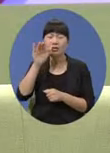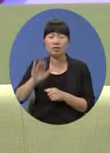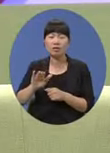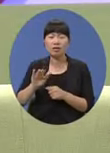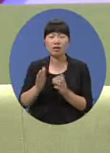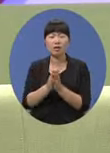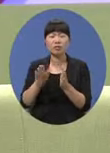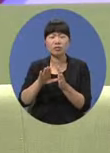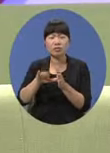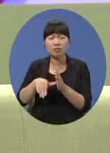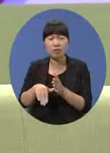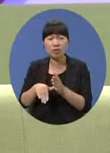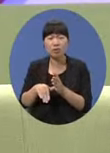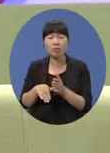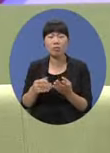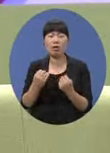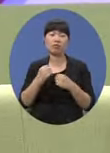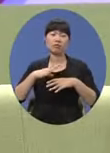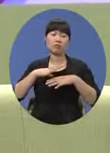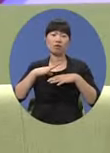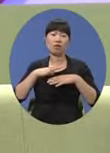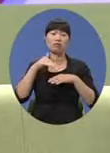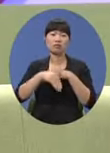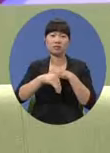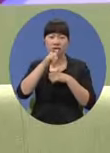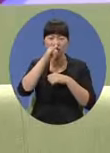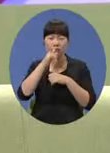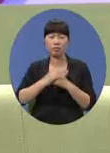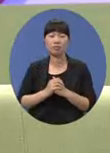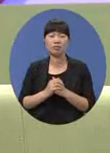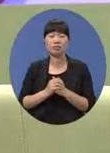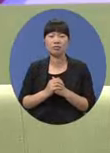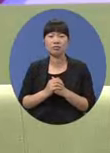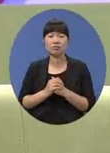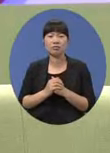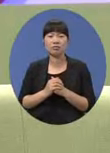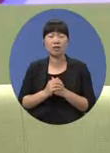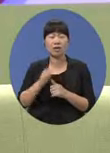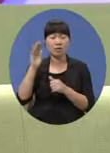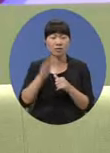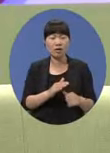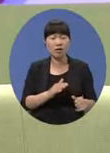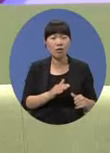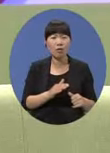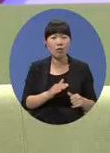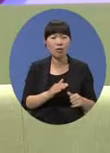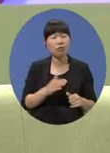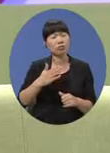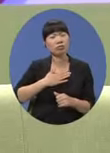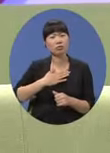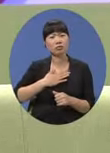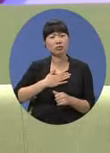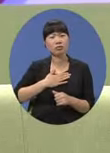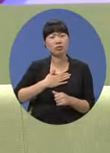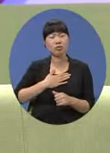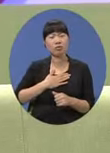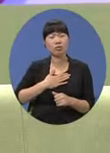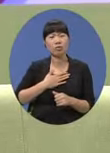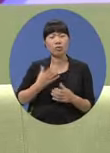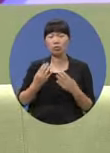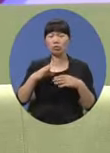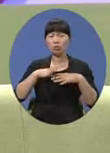있는데, 시작할 때 이렇게 좀 많이 두려워하는 스타일이고, 그러면서도 실패한 적은 저는 그래도